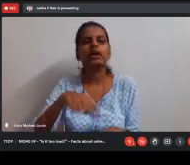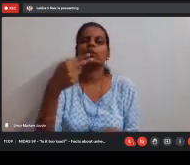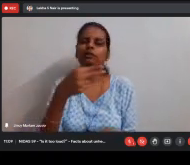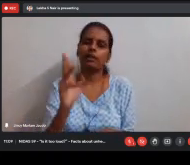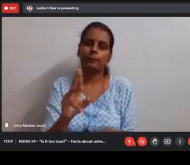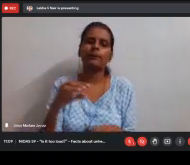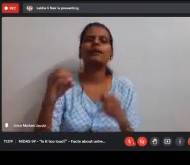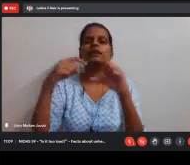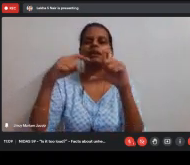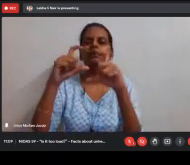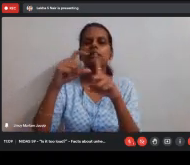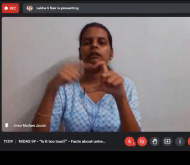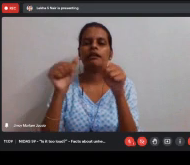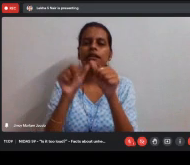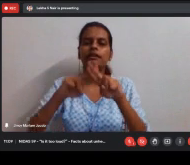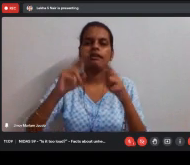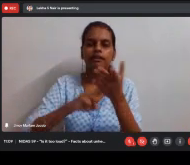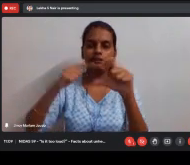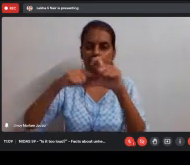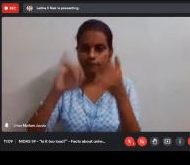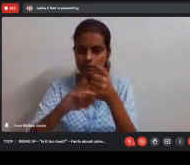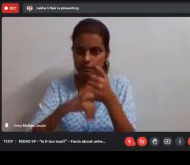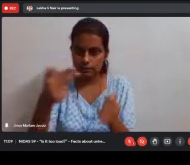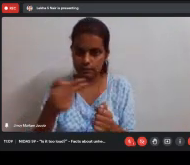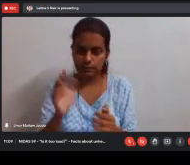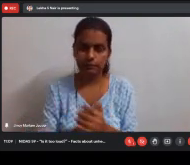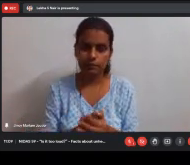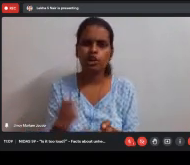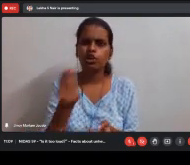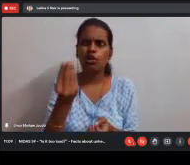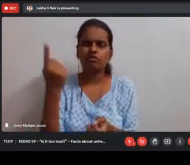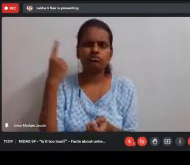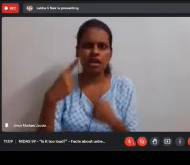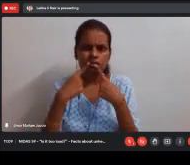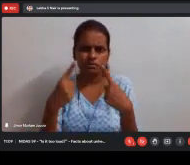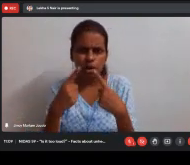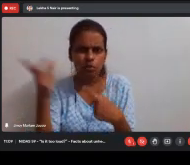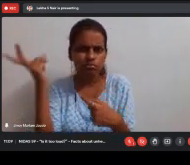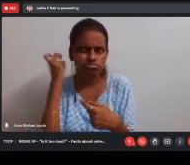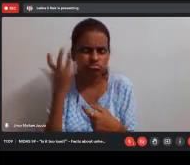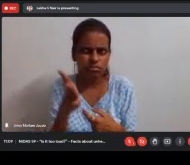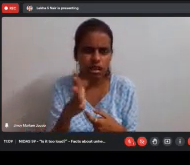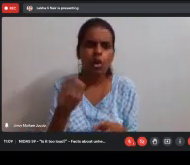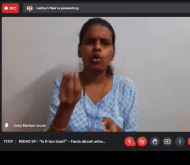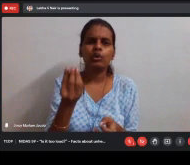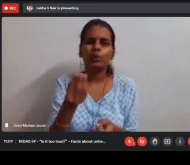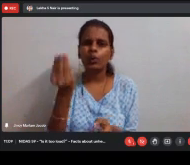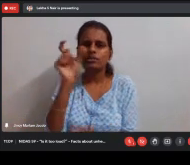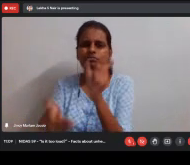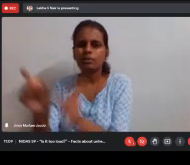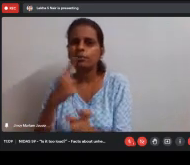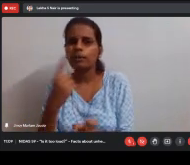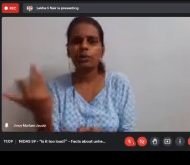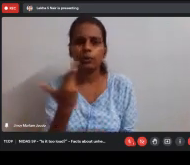ഒരവസ്ഥയാണ് കേൾവിക്കുറവ്. എന്തെങ്കിലും ശബ്ദം നമുക്ക് കേൾക്കാൻ പറ്റുന്നില്ല, അത് പൂർണ്ണമായി കേൾക്കാൻ പറ്റണം എന്നല്ല, ഭാഗികമായി കേൾക്കാൻ പറ്റുന്നില്ല എങ്കിൽ